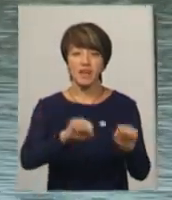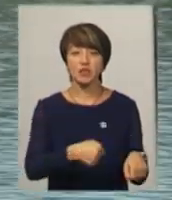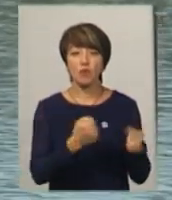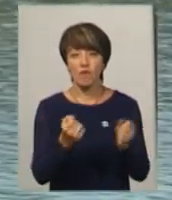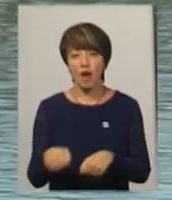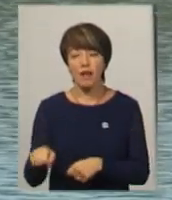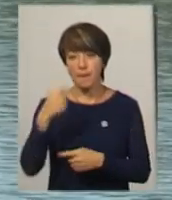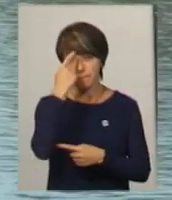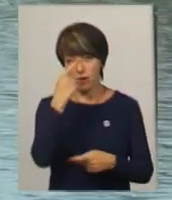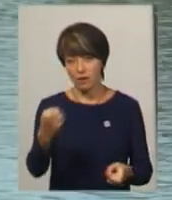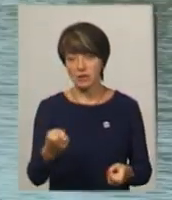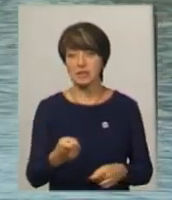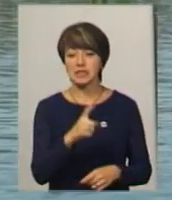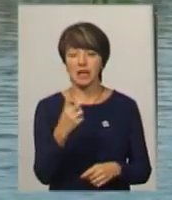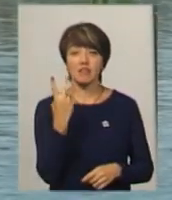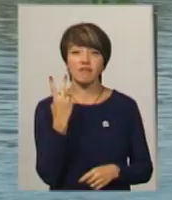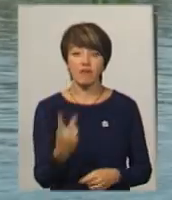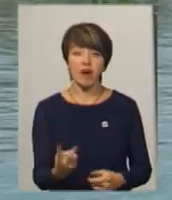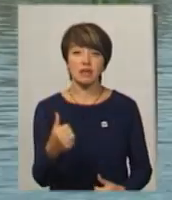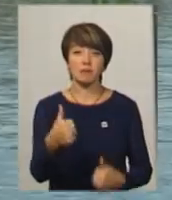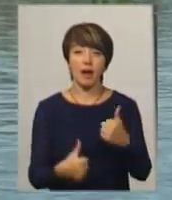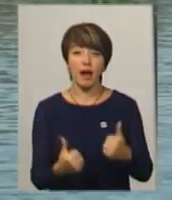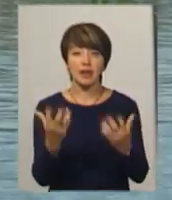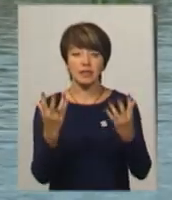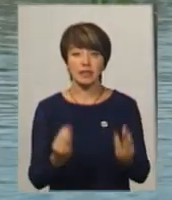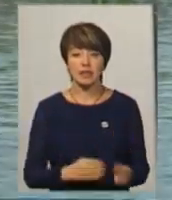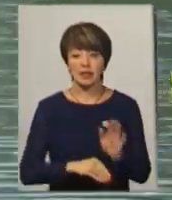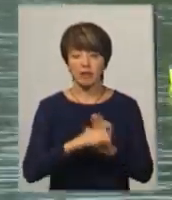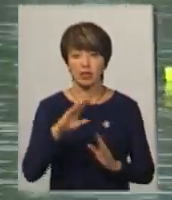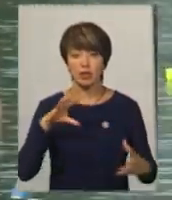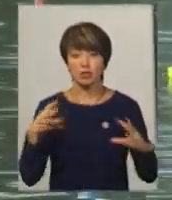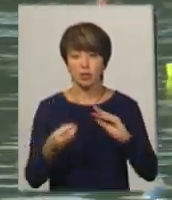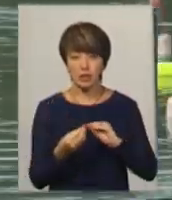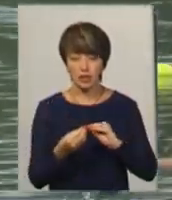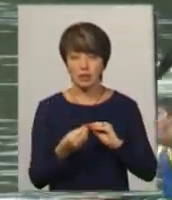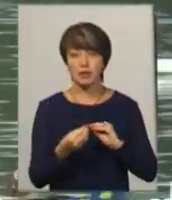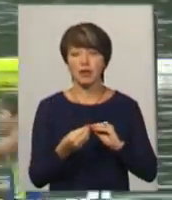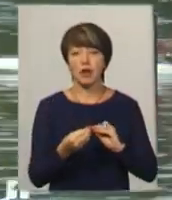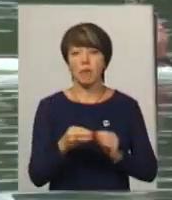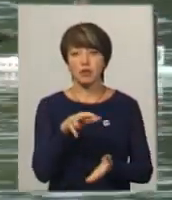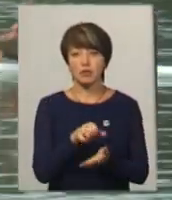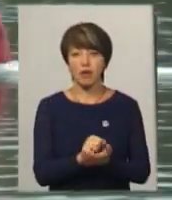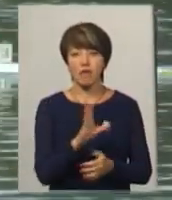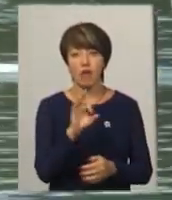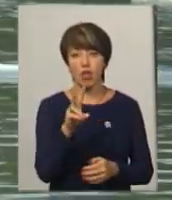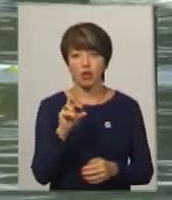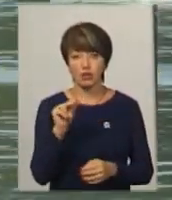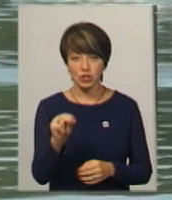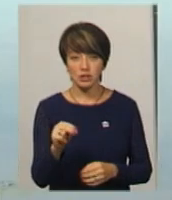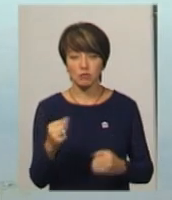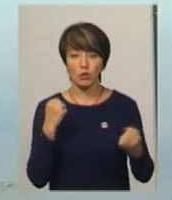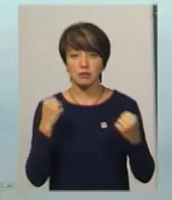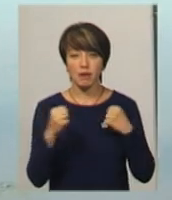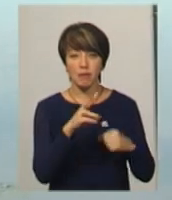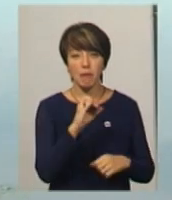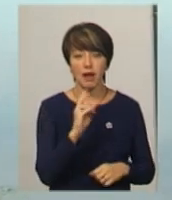Флирчук повідомив, за два змагальні дні найвищі результати – п'яті місця. Їх посіли волочиські байдарочники Микола